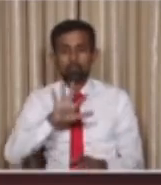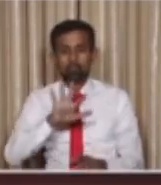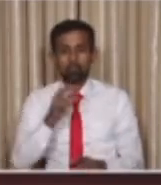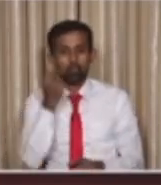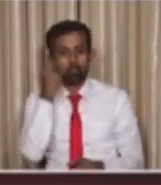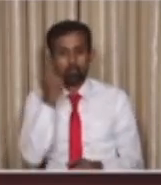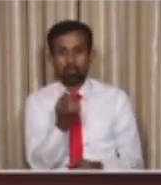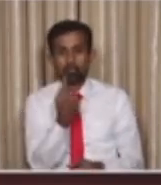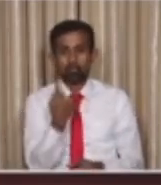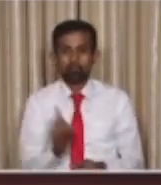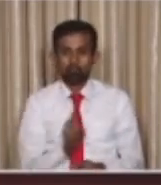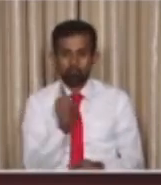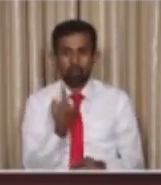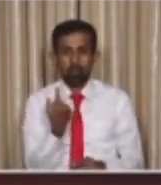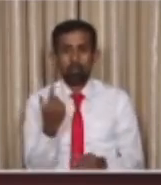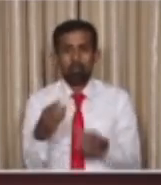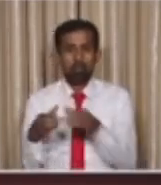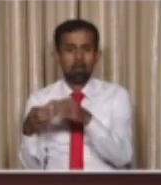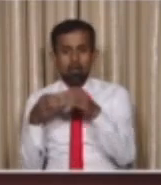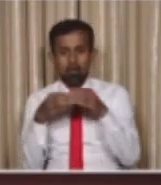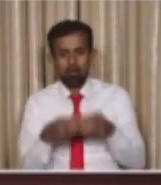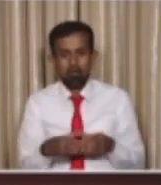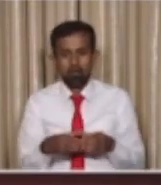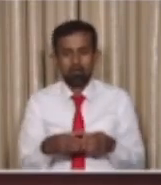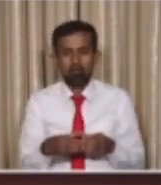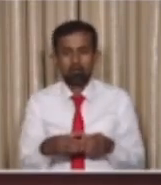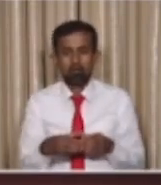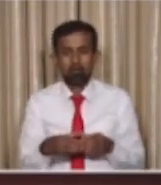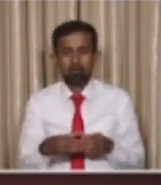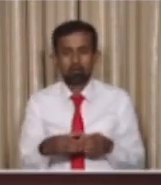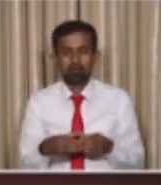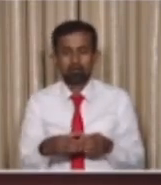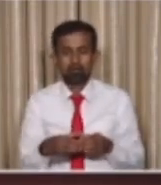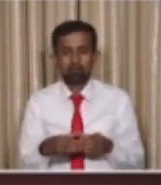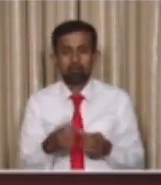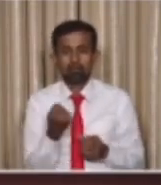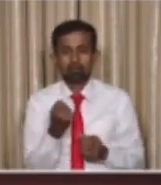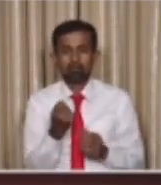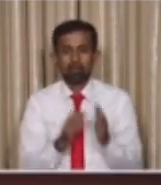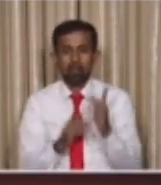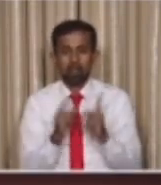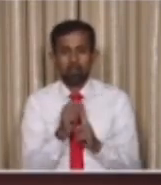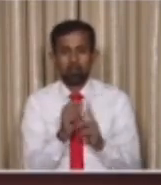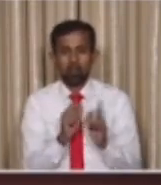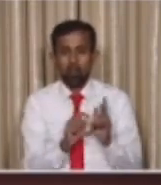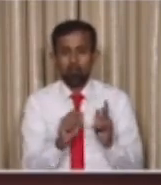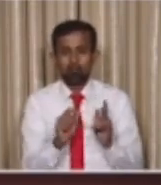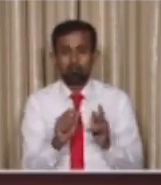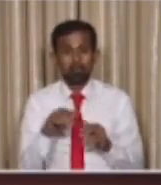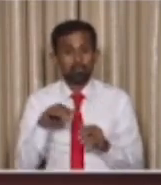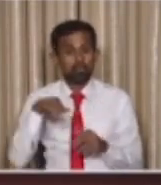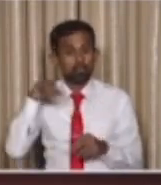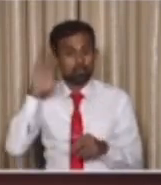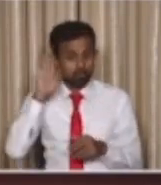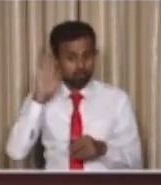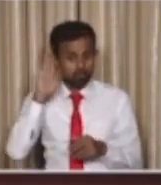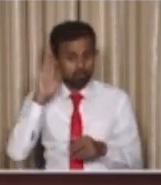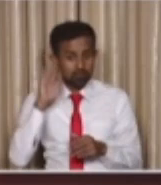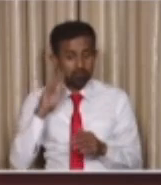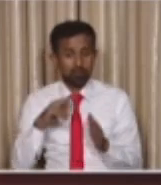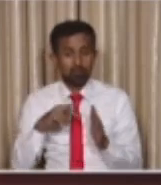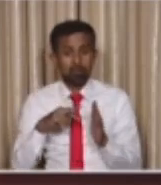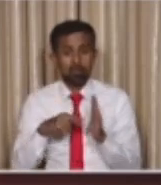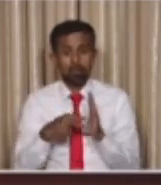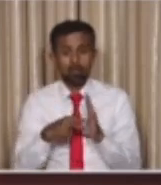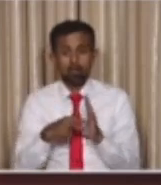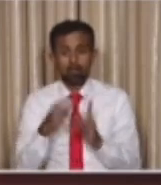ආවේ ඒකපාර්ශ්විකව. මේක ආවහම මුදල් අමාත්‍යාංශයත් එවකට ආර්ථික කටයුතු